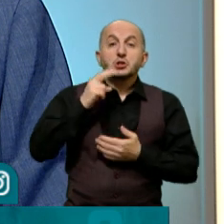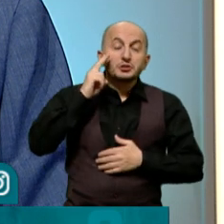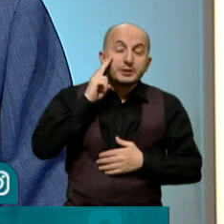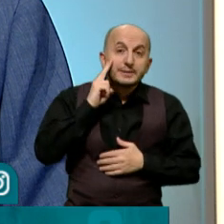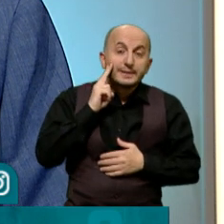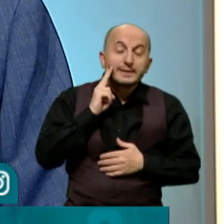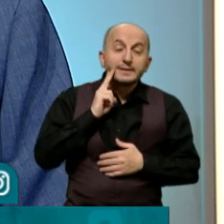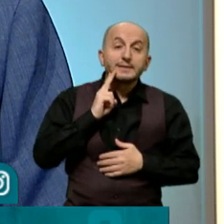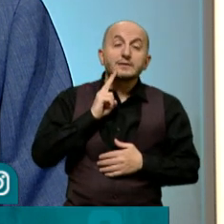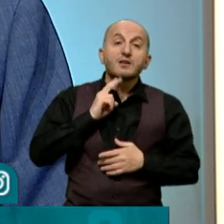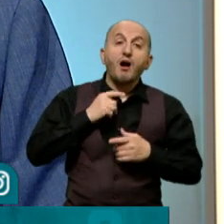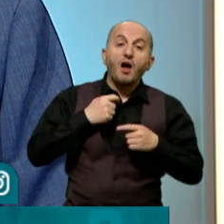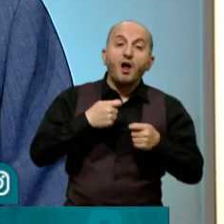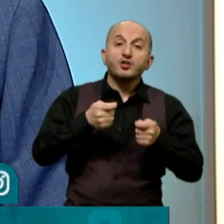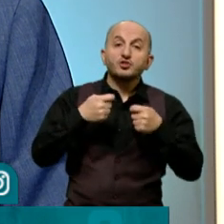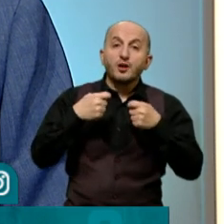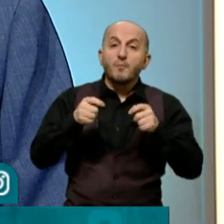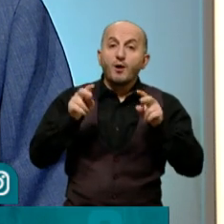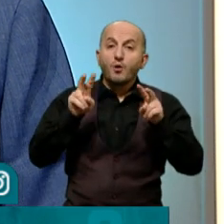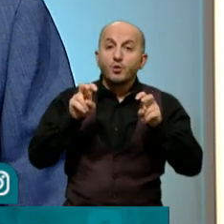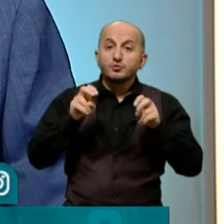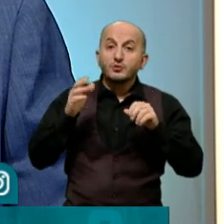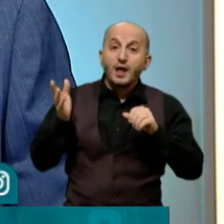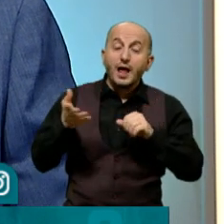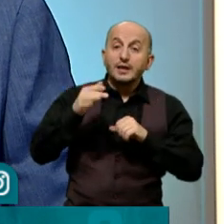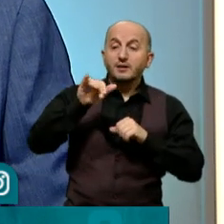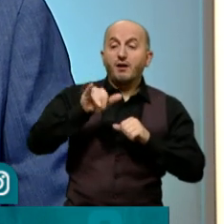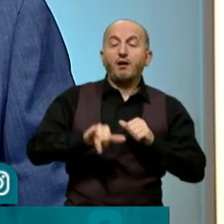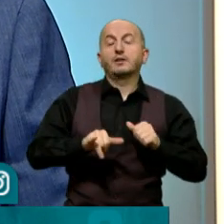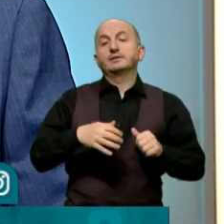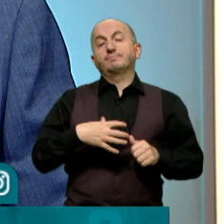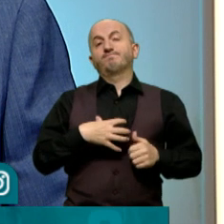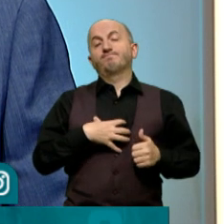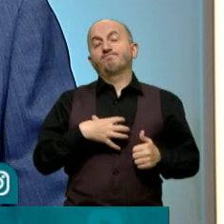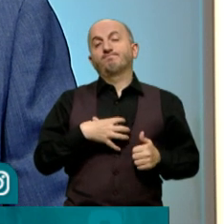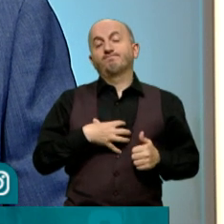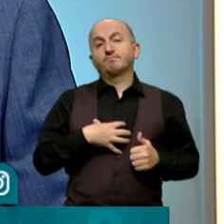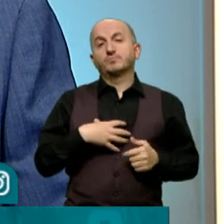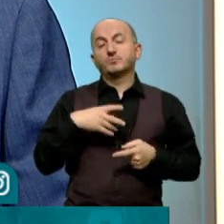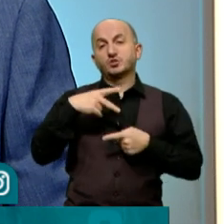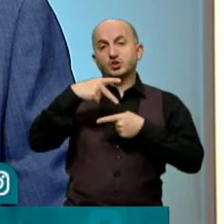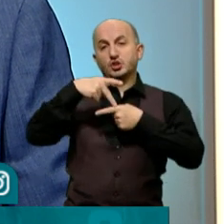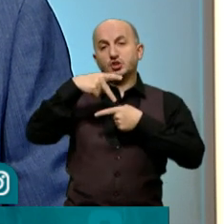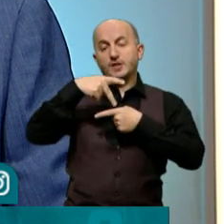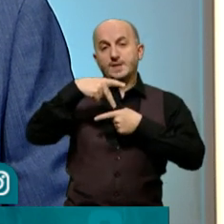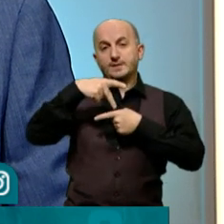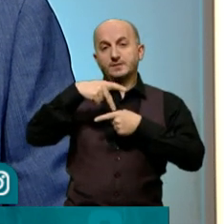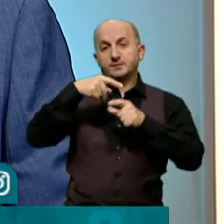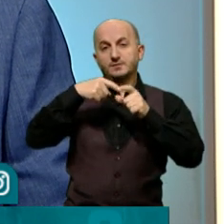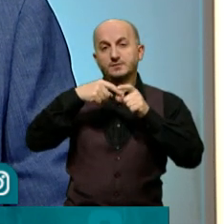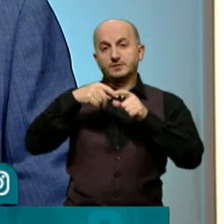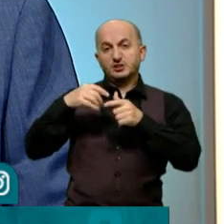servetini harcama konusunda en hak eden kendisidir. Yani zekat